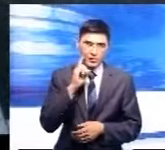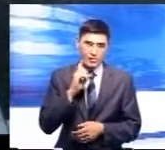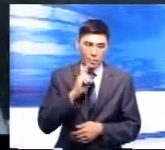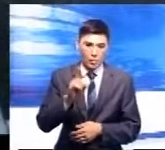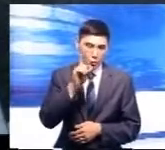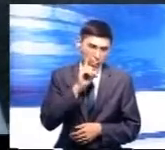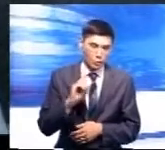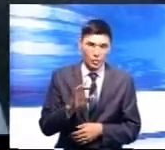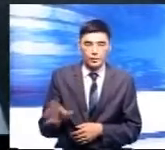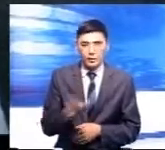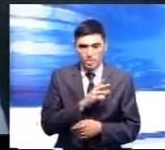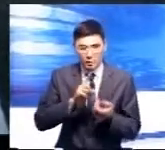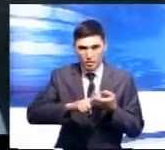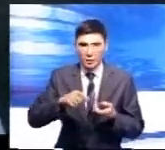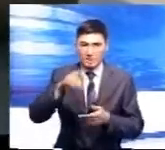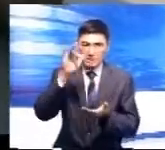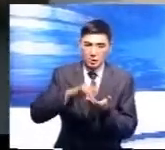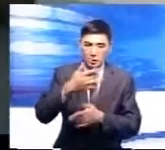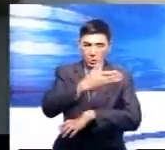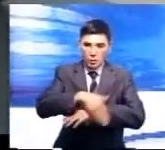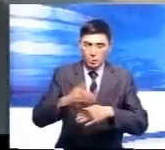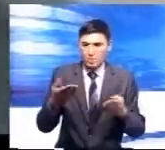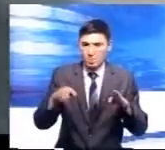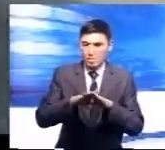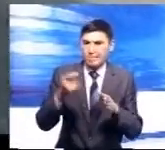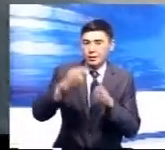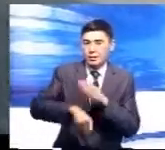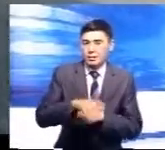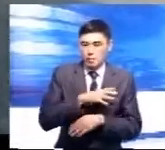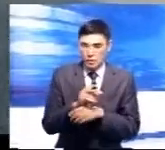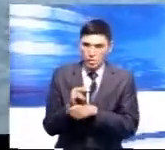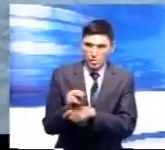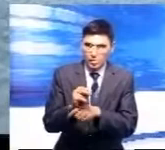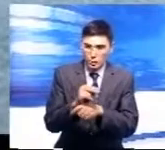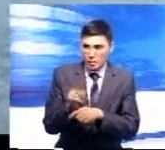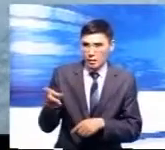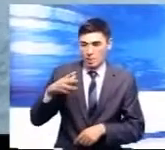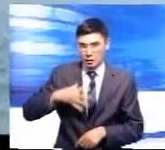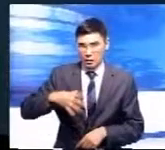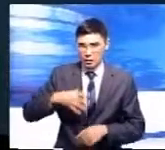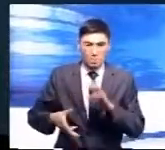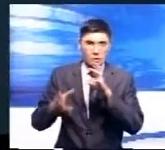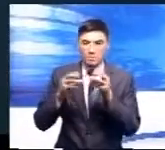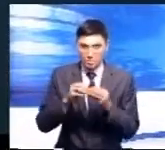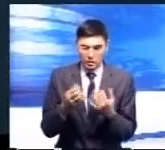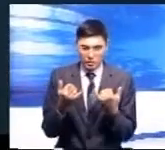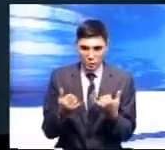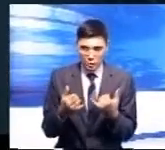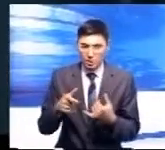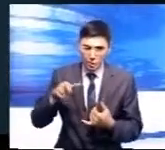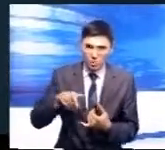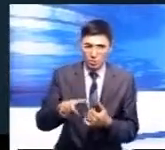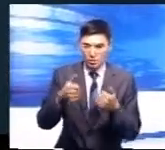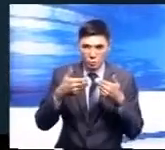средним ремонтом дорожного покрытия центральных улиц города. Но в конце концов их терпение было вознаграждено. Сейчас основная часть